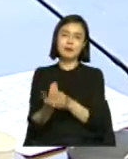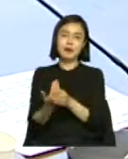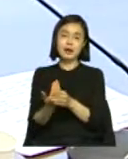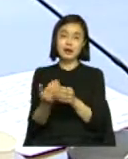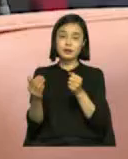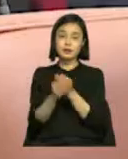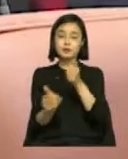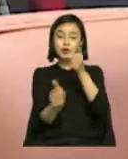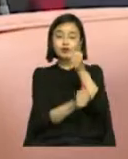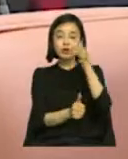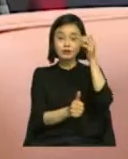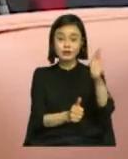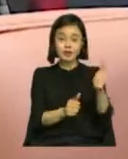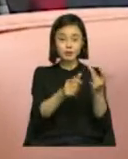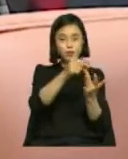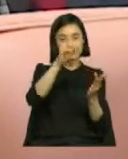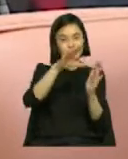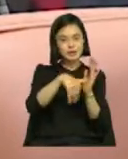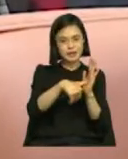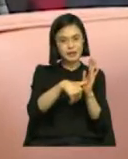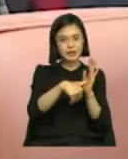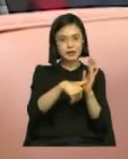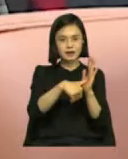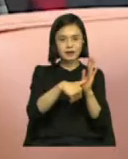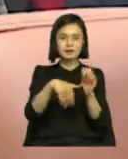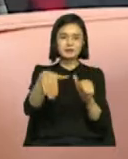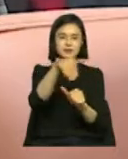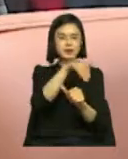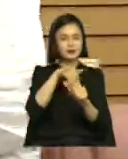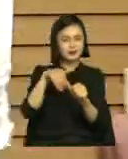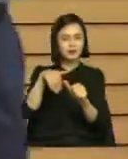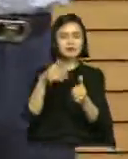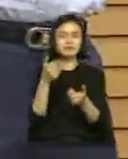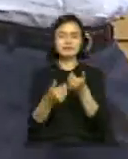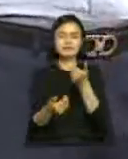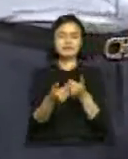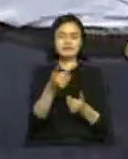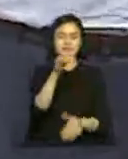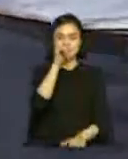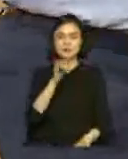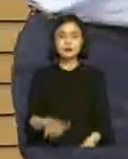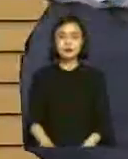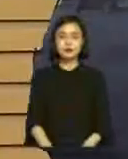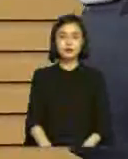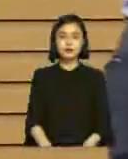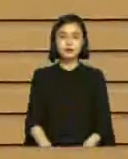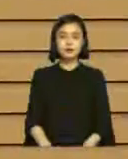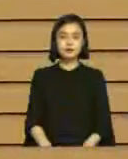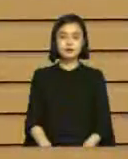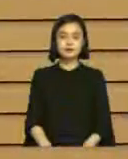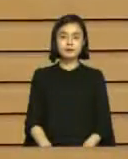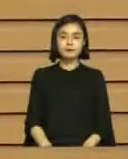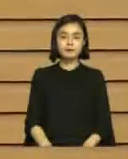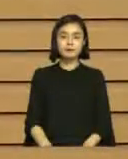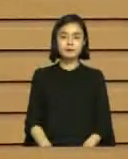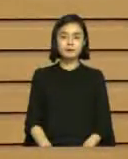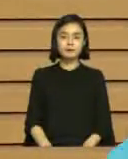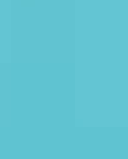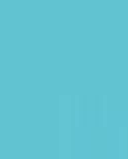선거에선 당간 갈등으로 치닫으며 좋지 않은 모양새로 끝이 났습니다. 딜라이브 설경기 케이블TV 조성엽입니다.